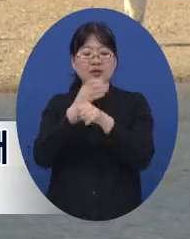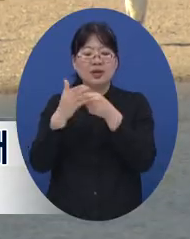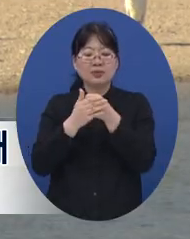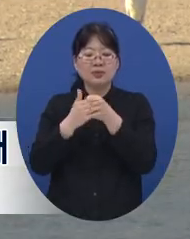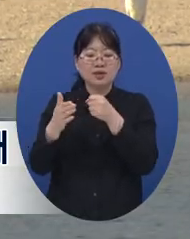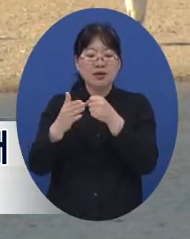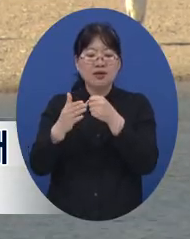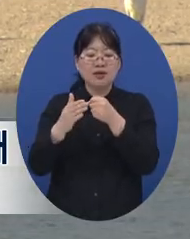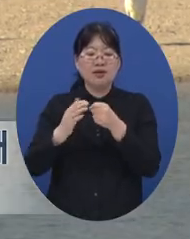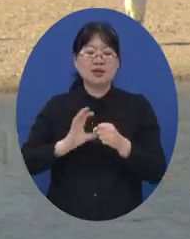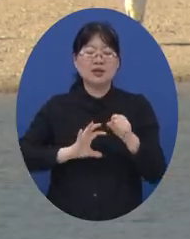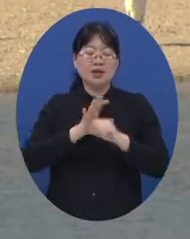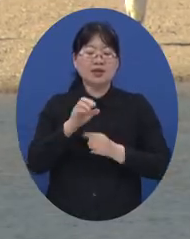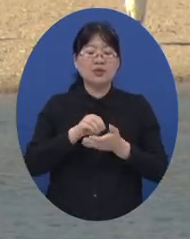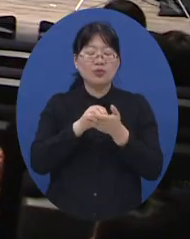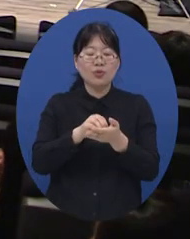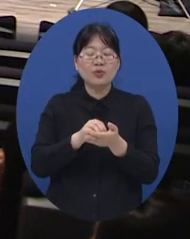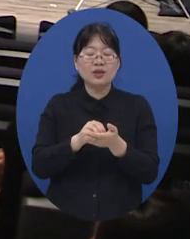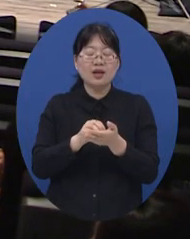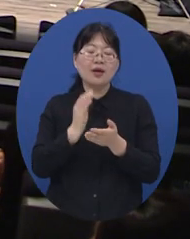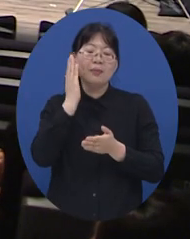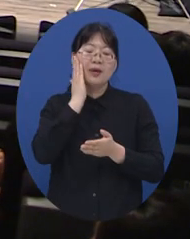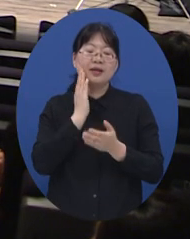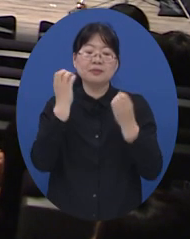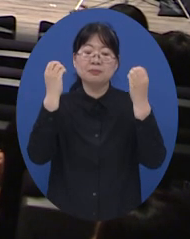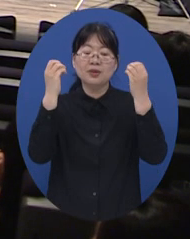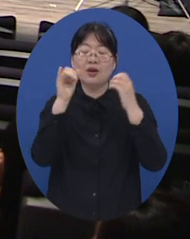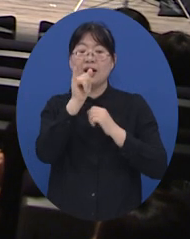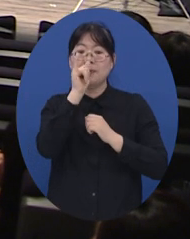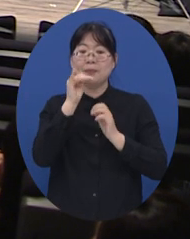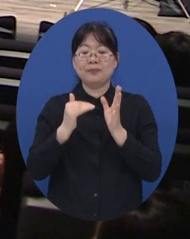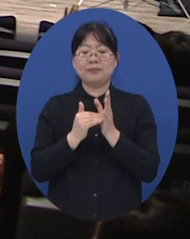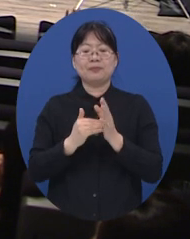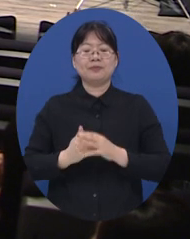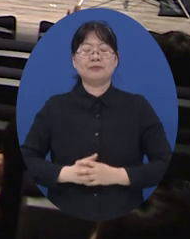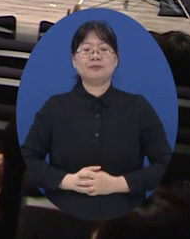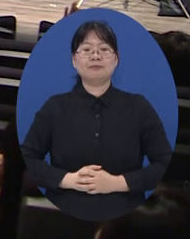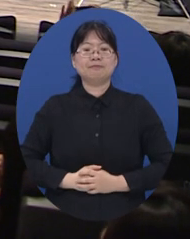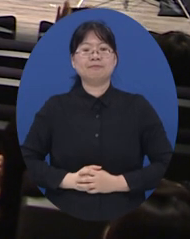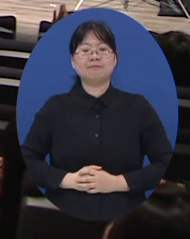세계유산 등재에 청신호가 켜졌습니다. 경기줄TV 김태희입니다.